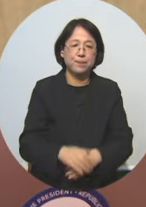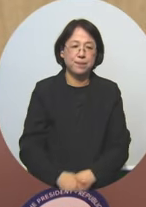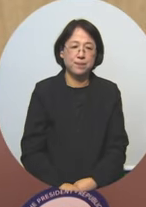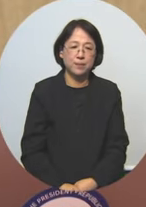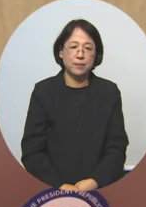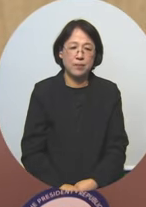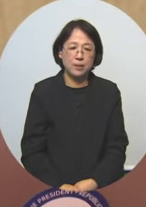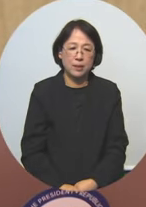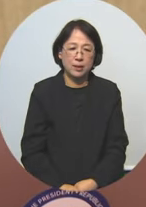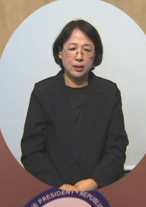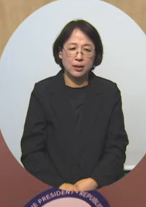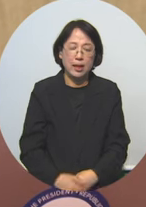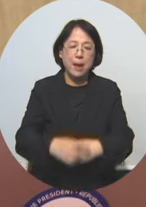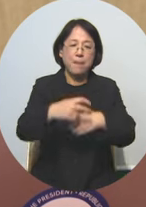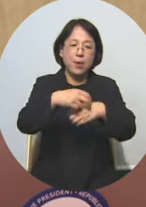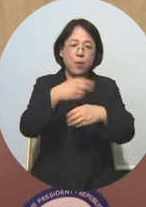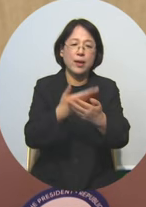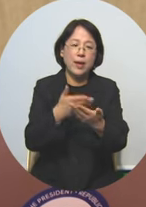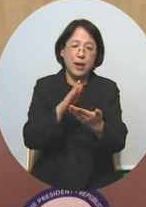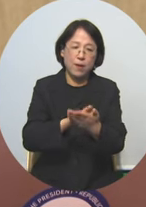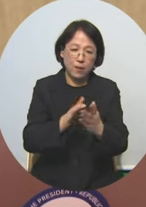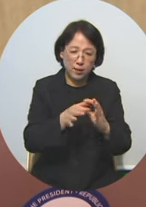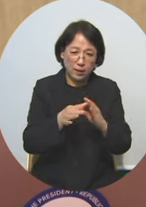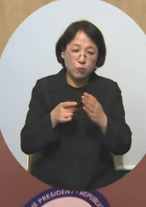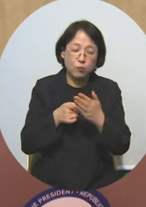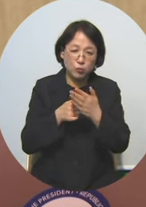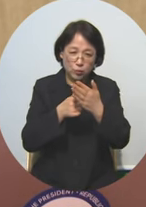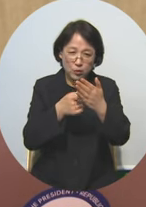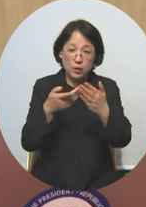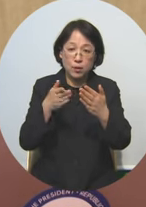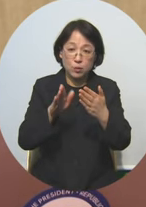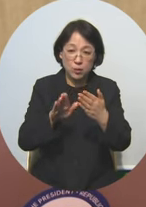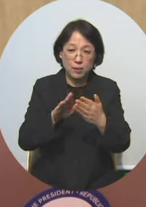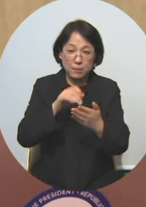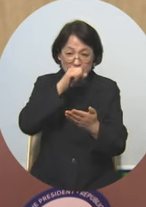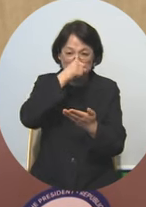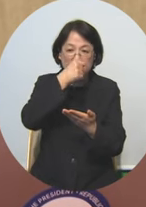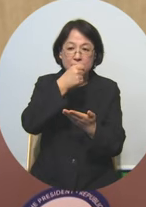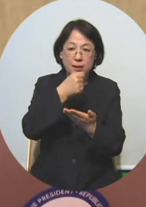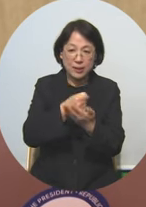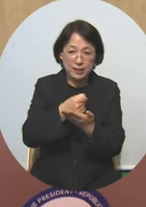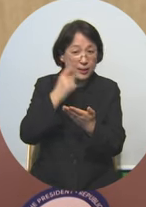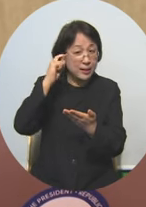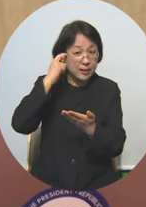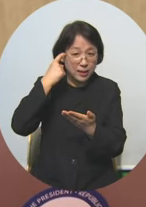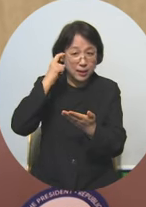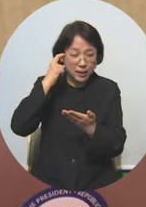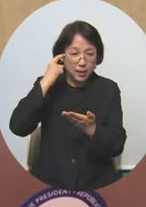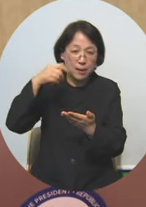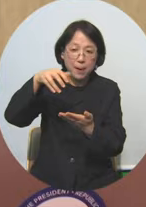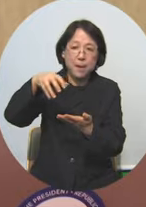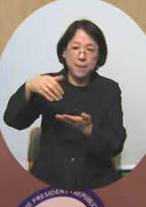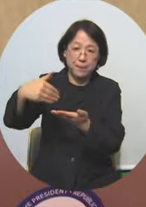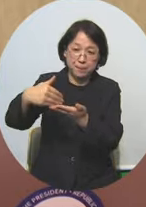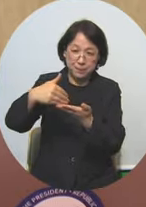의료 개혁을 계속 추진하되 합리적 의견을 더 챙기고 귀